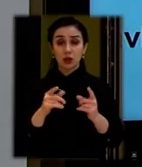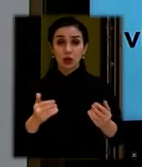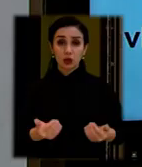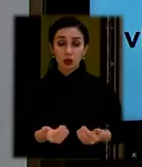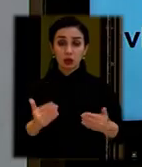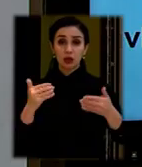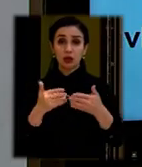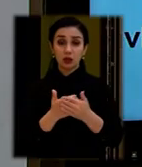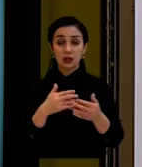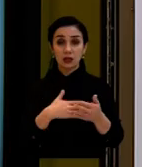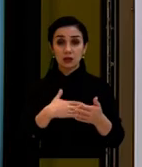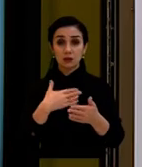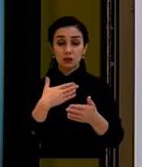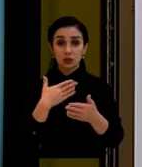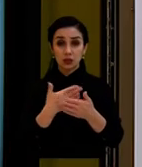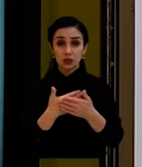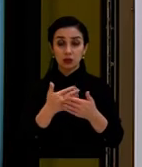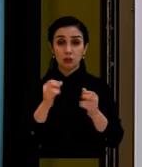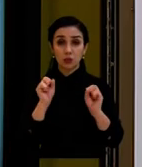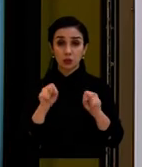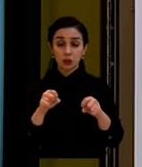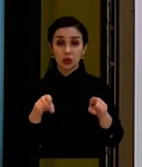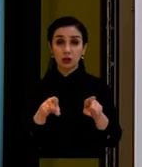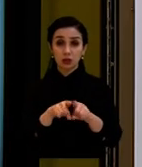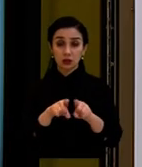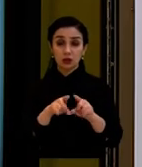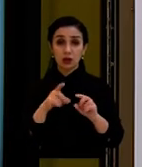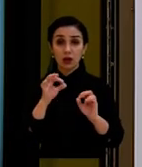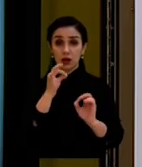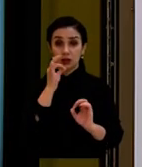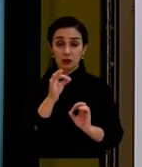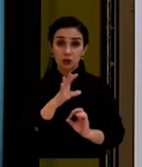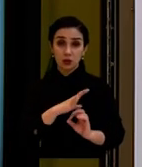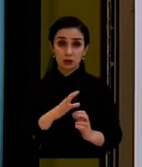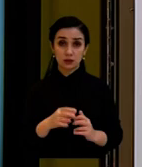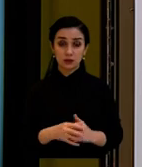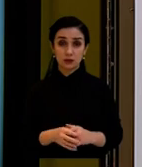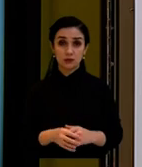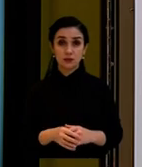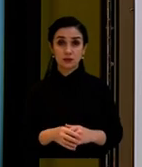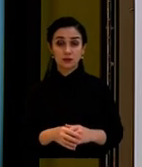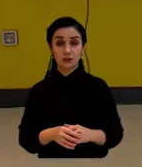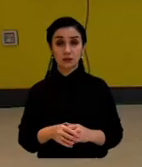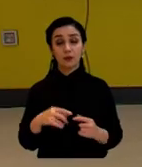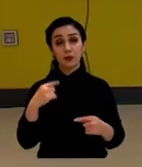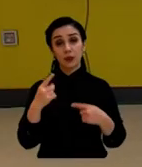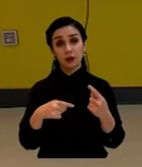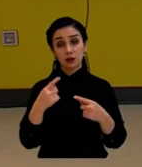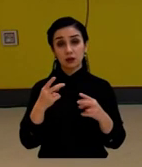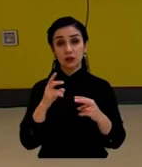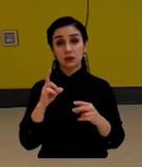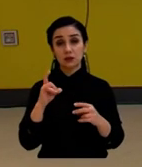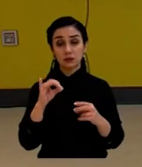hayotdagi yangi qirralarni ochib berishi mumkinligi haqida aytilmoqda. Keyingi